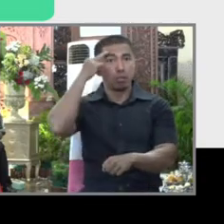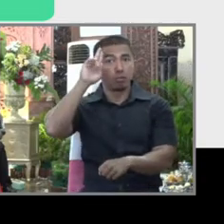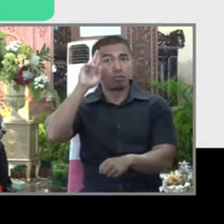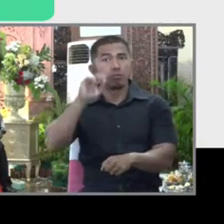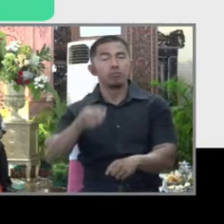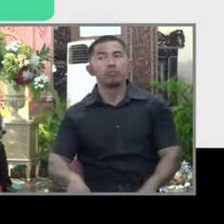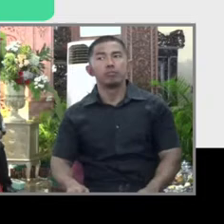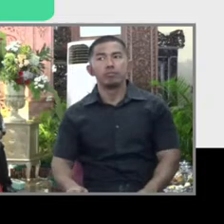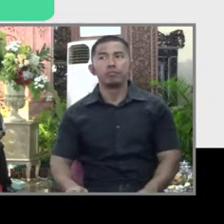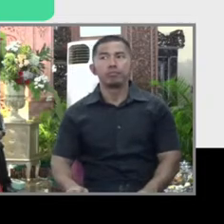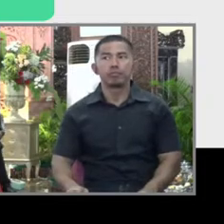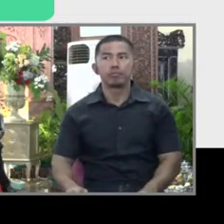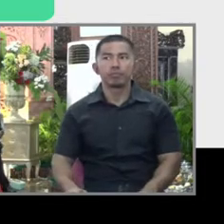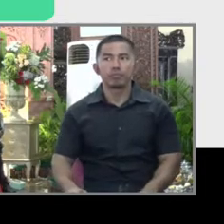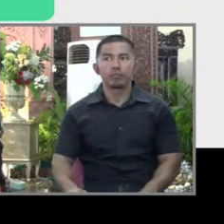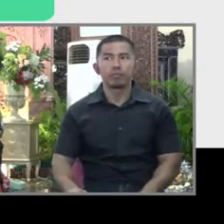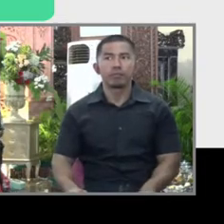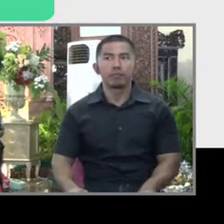keturunan